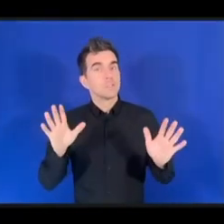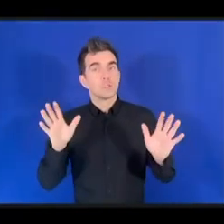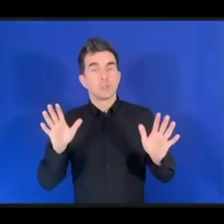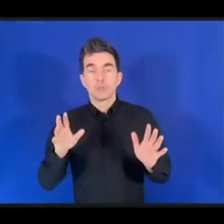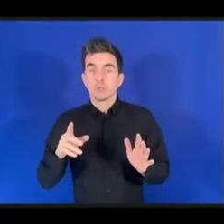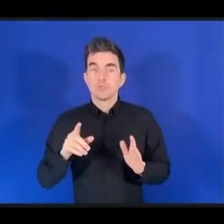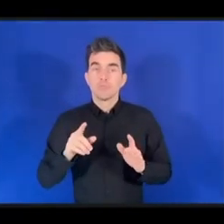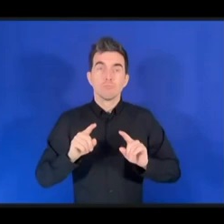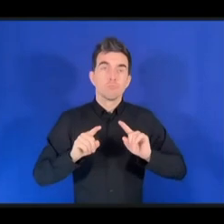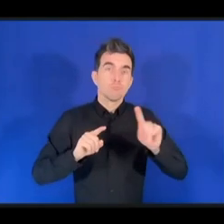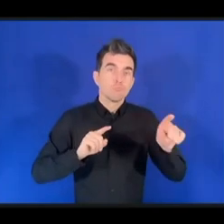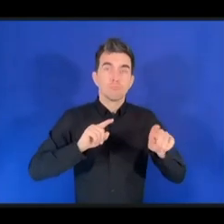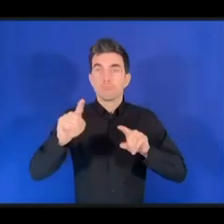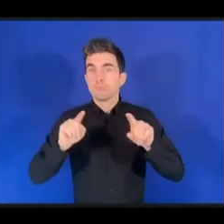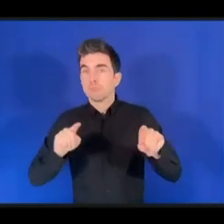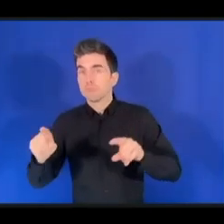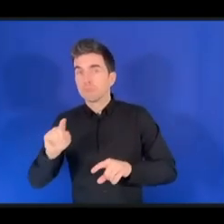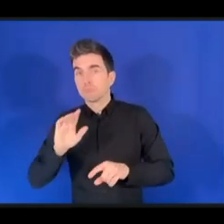と